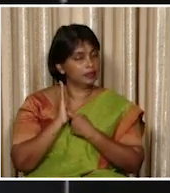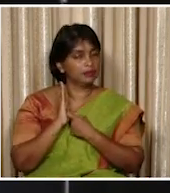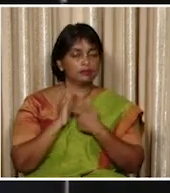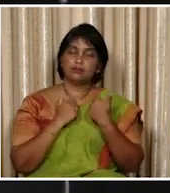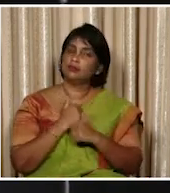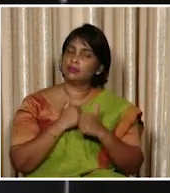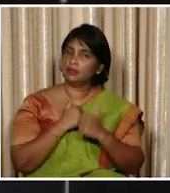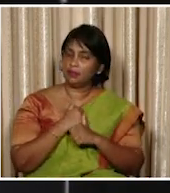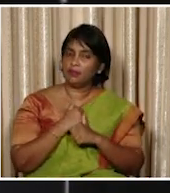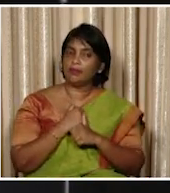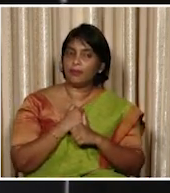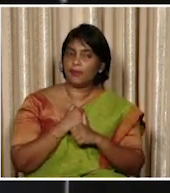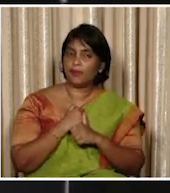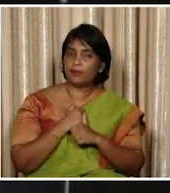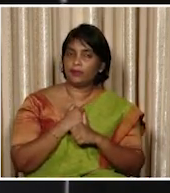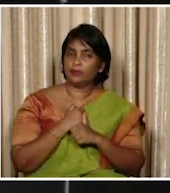சாதமின்